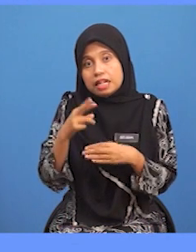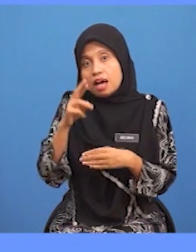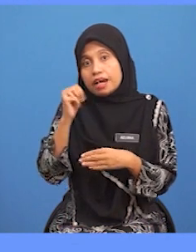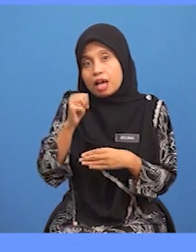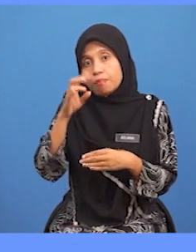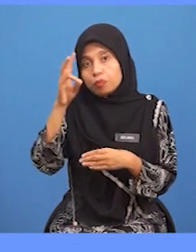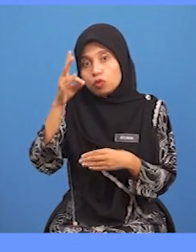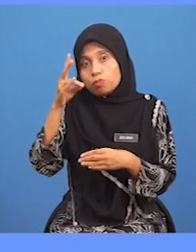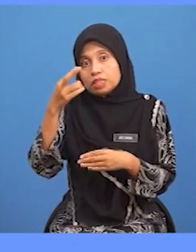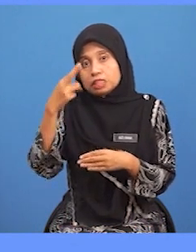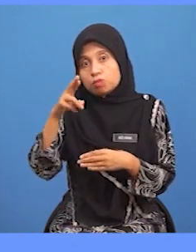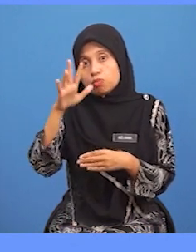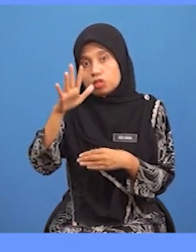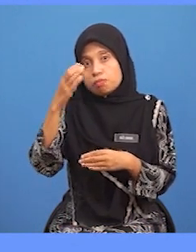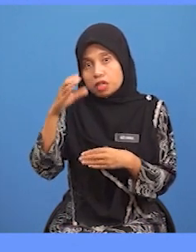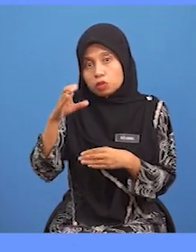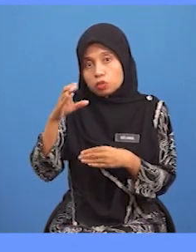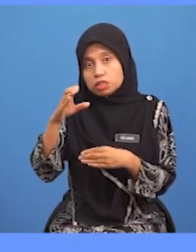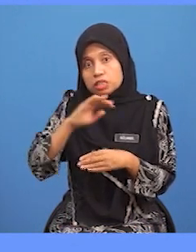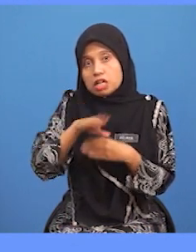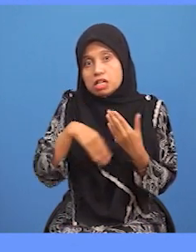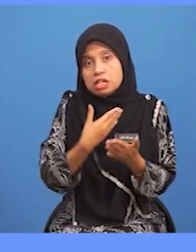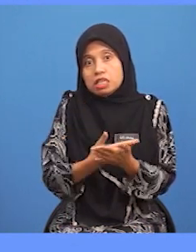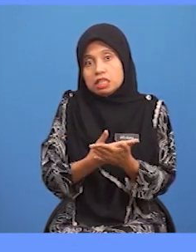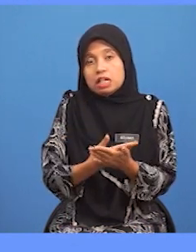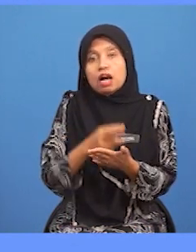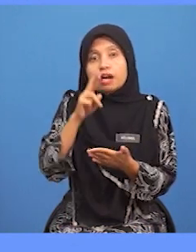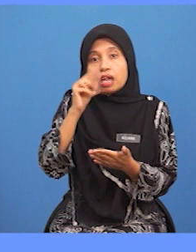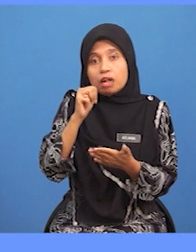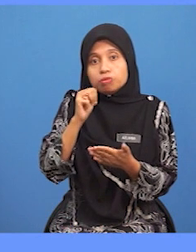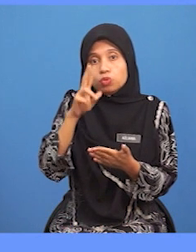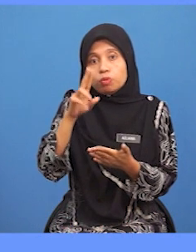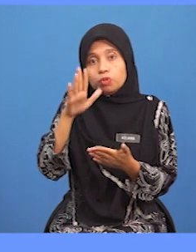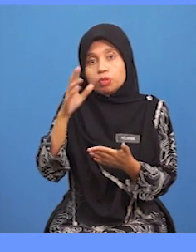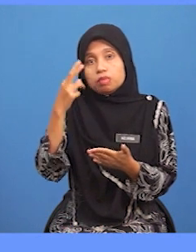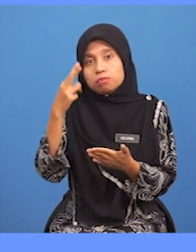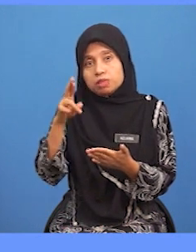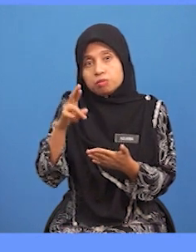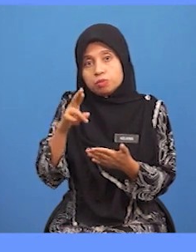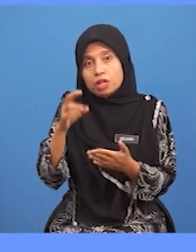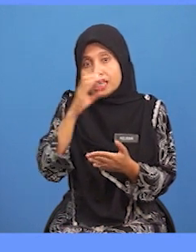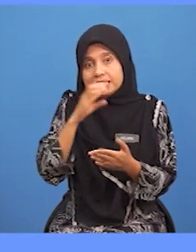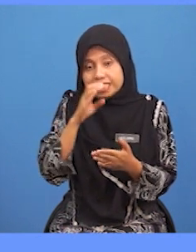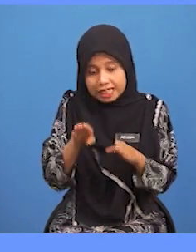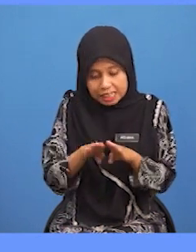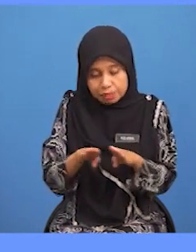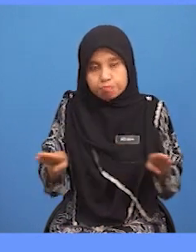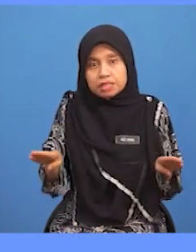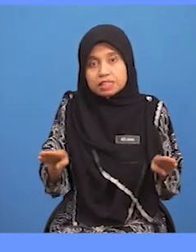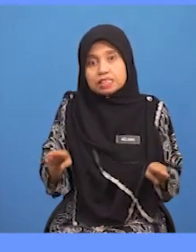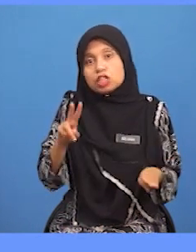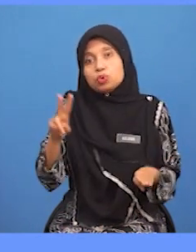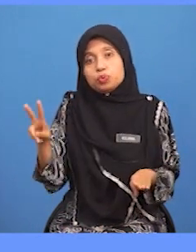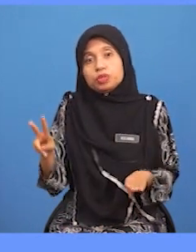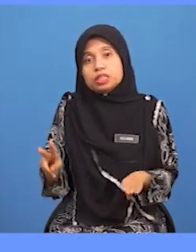ialah RM17,500 manakala jumlah hasil ialah RM25,000. Cari beza